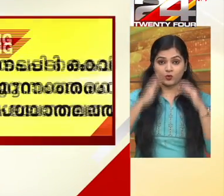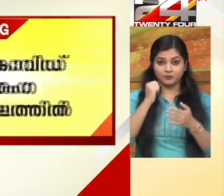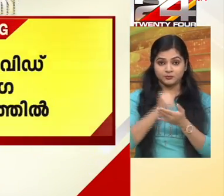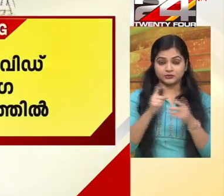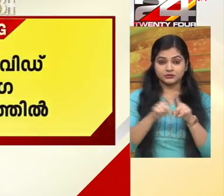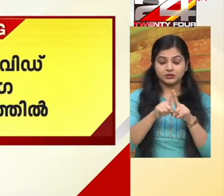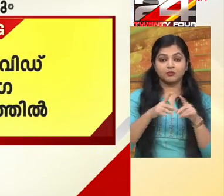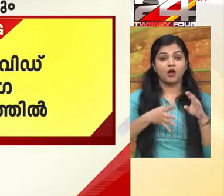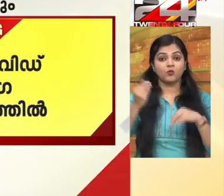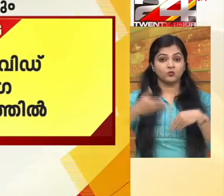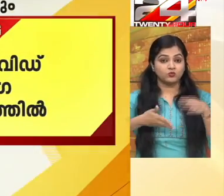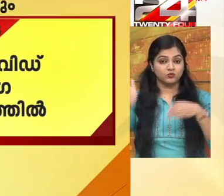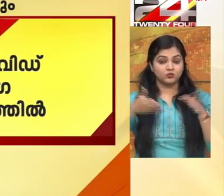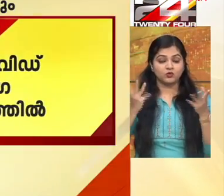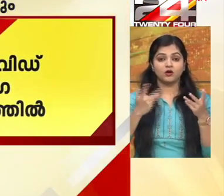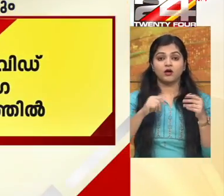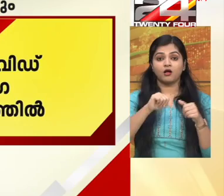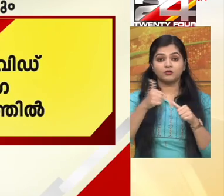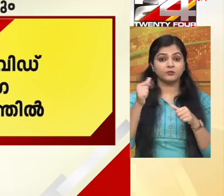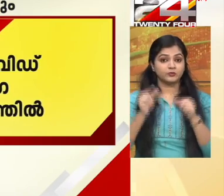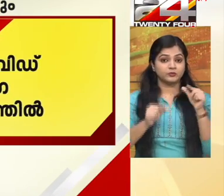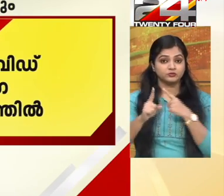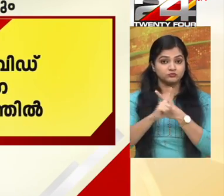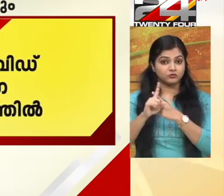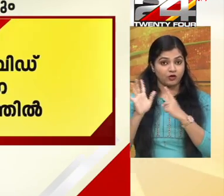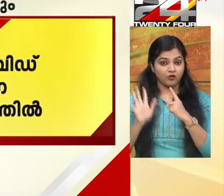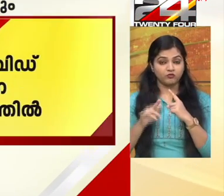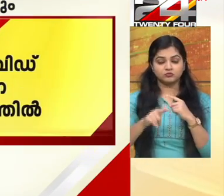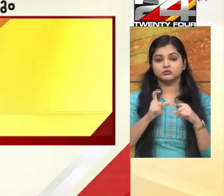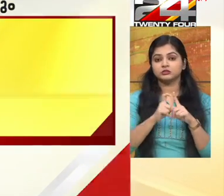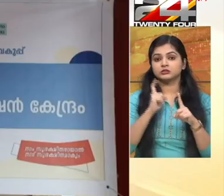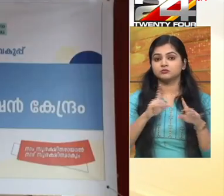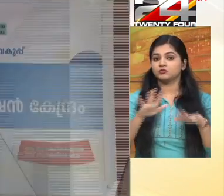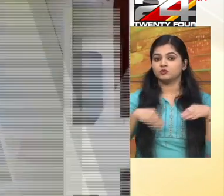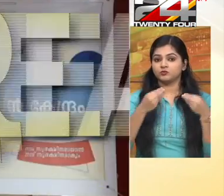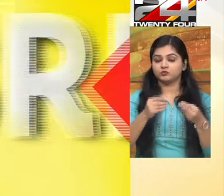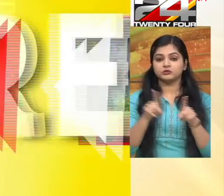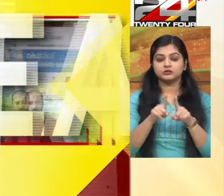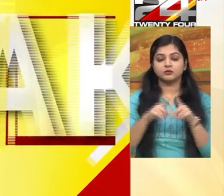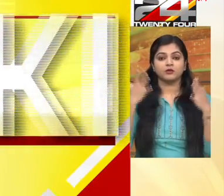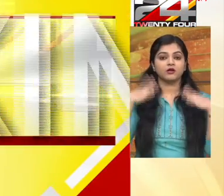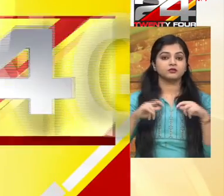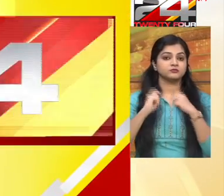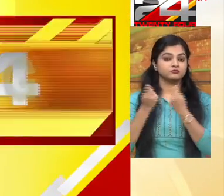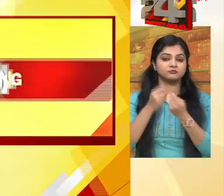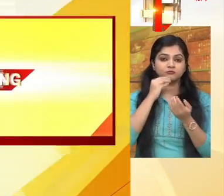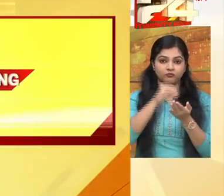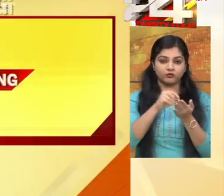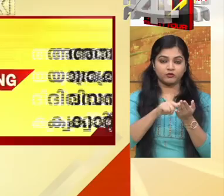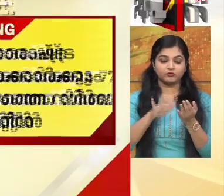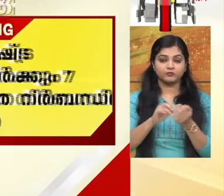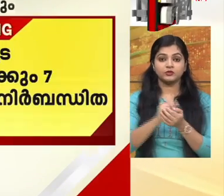പോവുകയോ സമ്പർക്ക വലയത്തിൽ പെടുകയോ ചെയ്യുകയാണെങ്കിലും അവർക്കെതിരെ കർശന നടപടി ഉണ്ടാകുമെന്നൊരു മുന്നറിയിപ്പ് കൂടി കൂടി ആരോഗ്യവകുപ്പ് നൽകുന്നുണ്ട്.